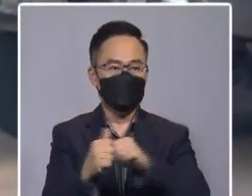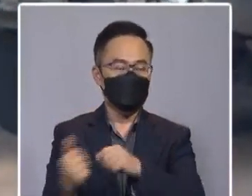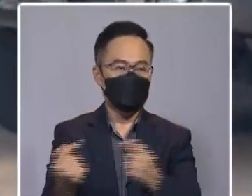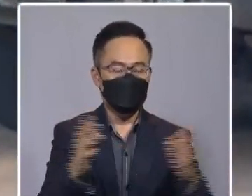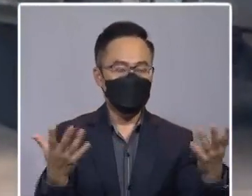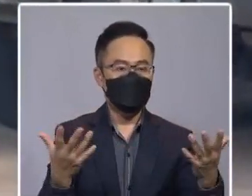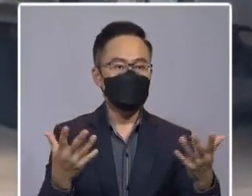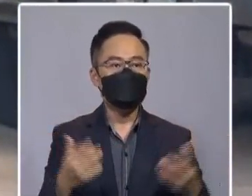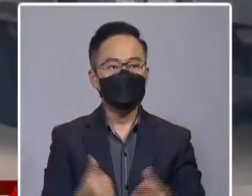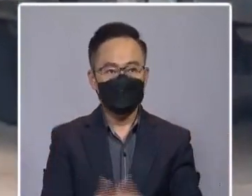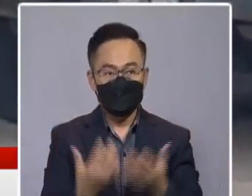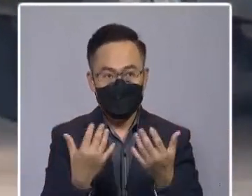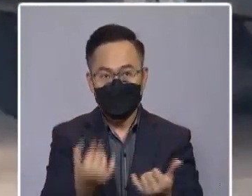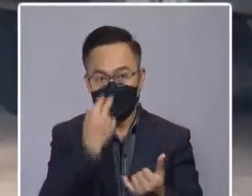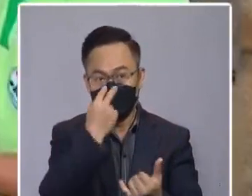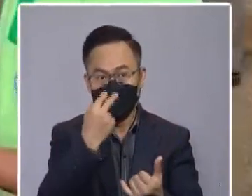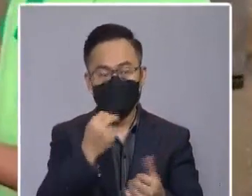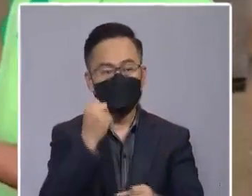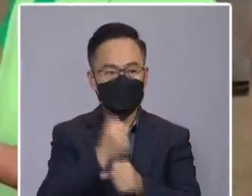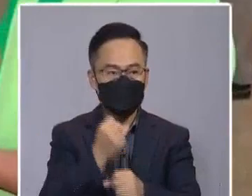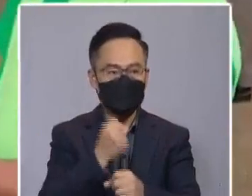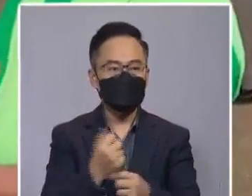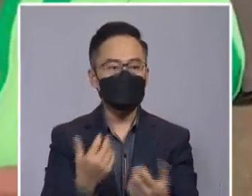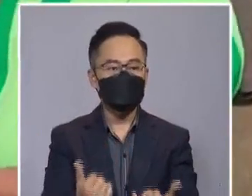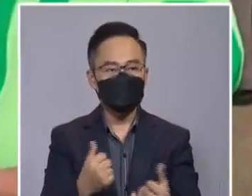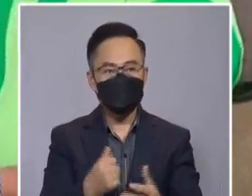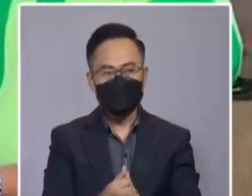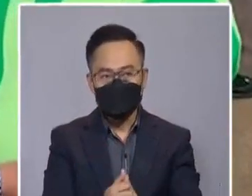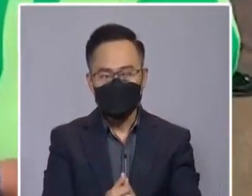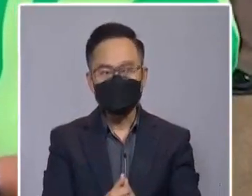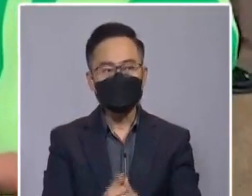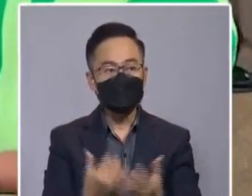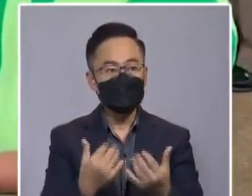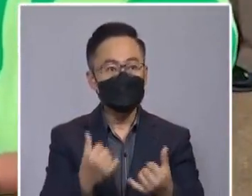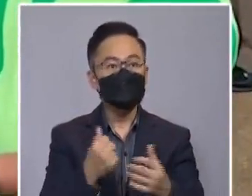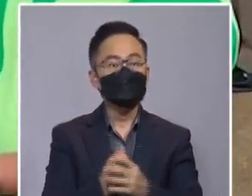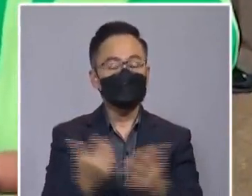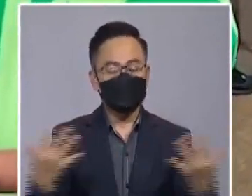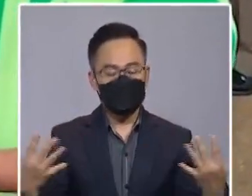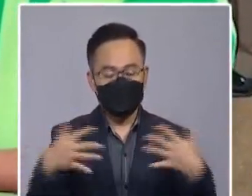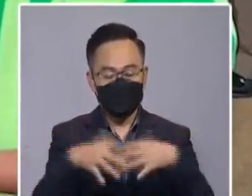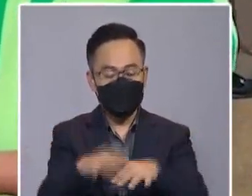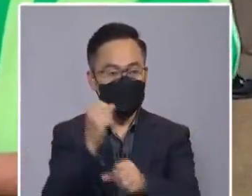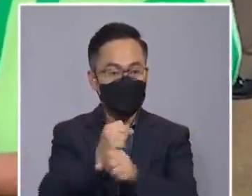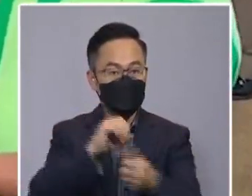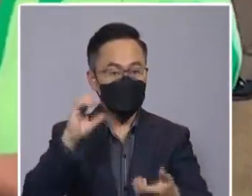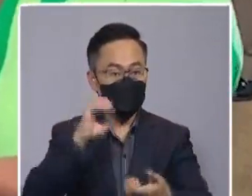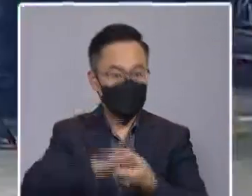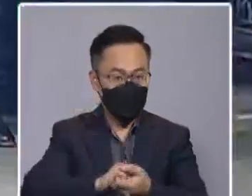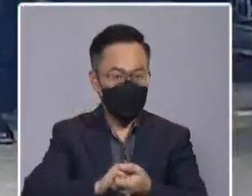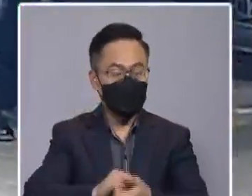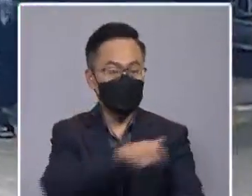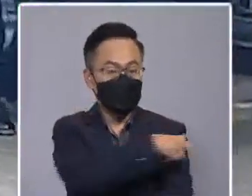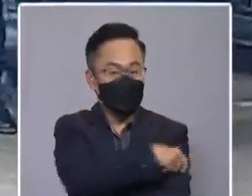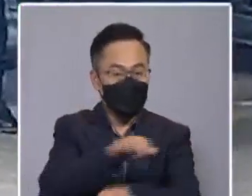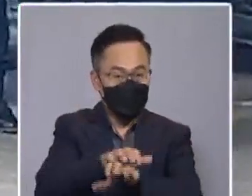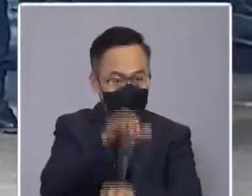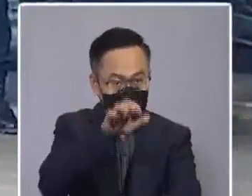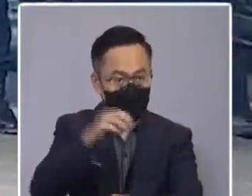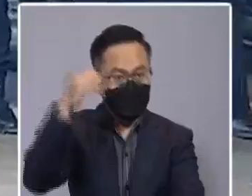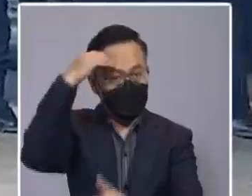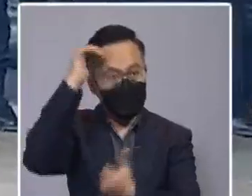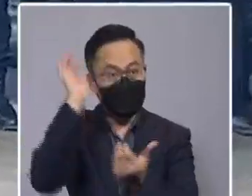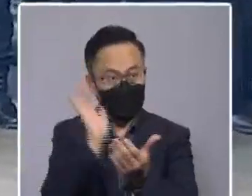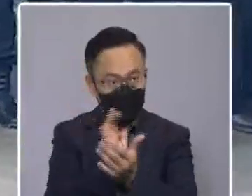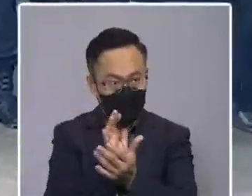บุกหรือแล้วก็ต้องมีการรื้อถอนด้วยนะคะโดยเป็นการส่วนที่กำลังของเจ้าหน้าที่ป่าไม้ฝ่ายปกครองและตำรวจ